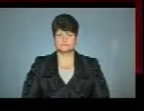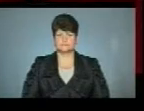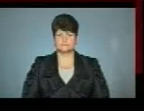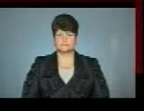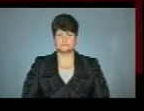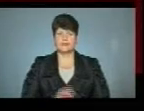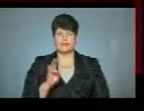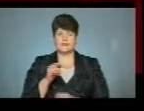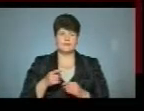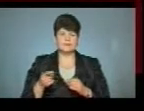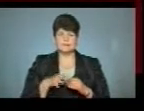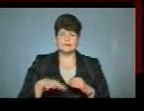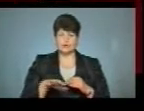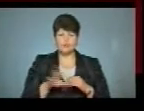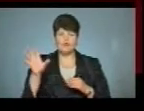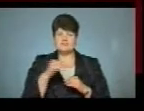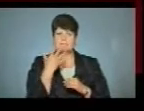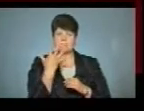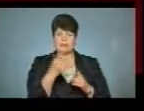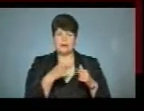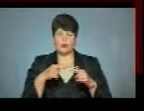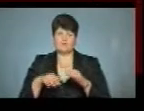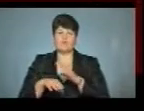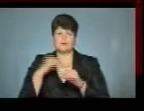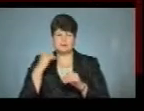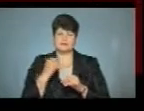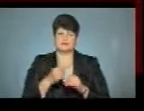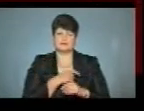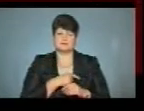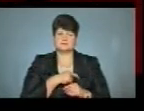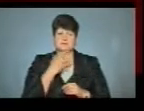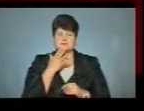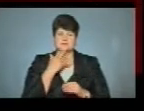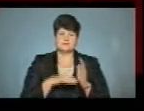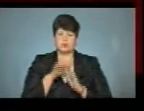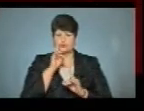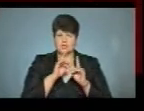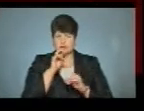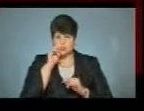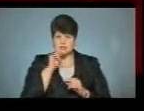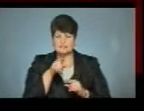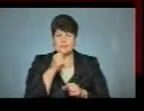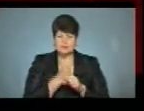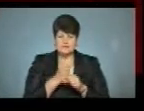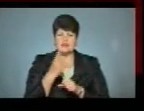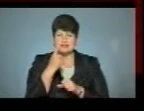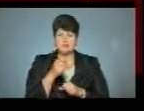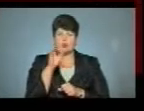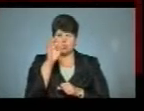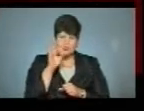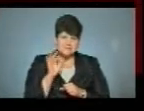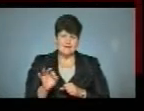На Тернопільщині у всіх 5 округах обрали нардепів до Верховної Ради України. Там опрацювали 100% електронних